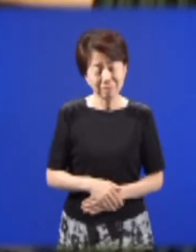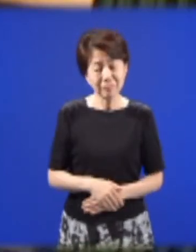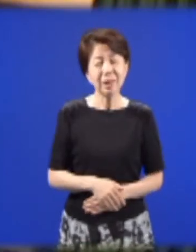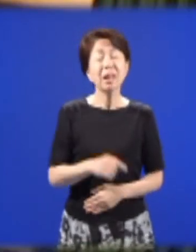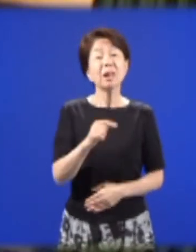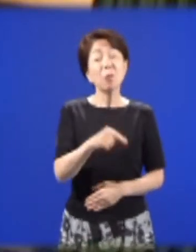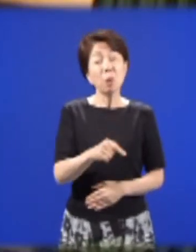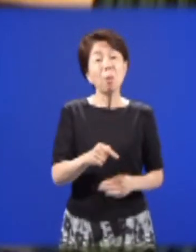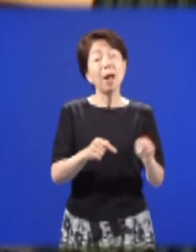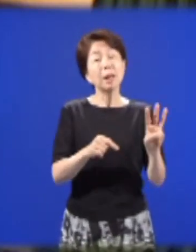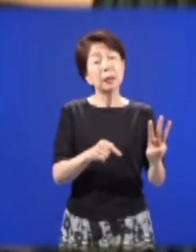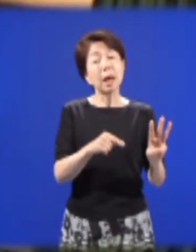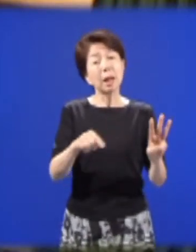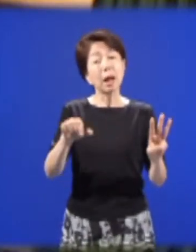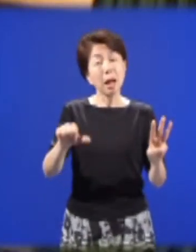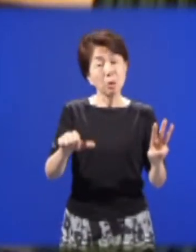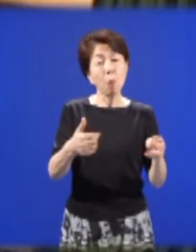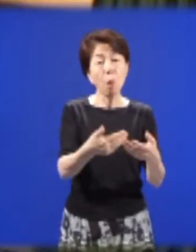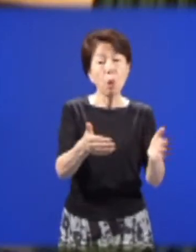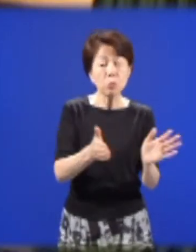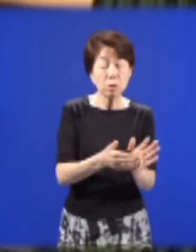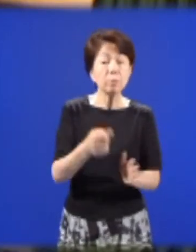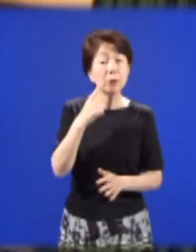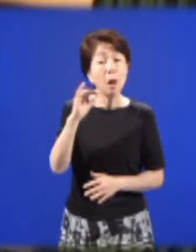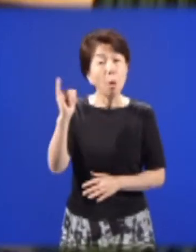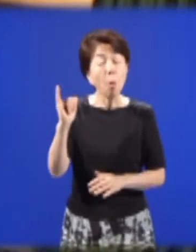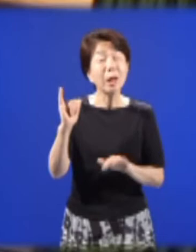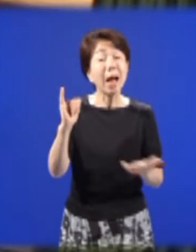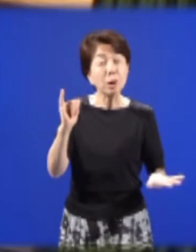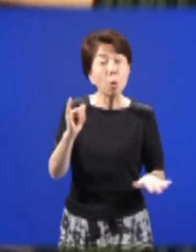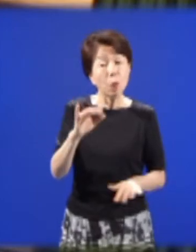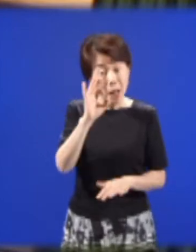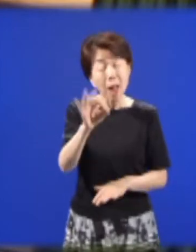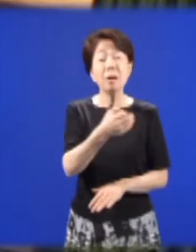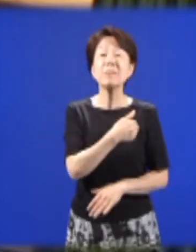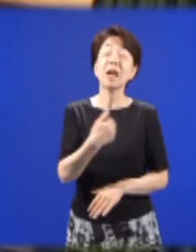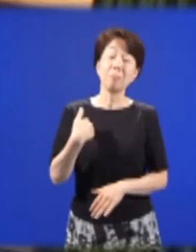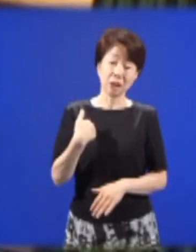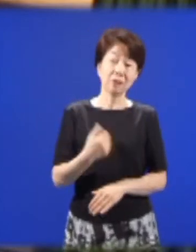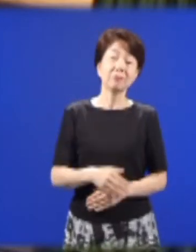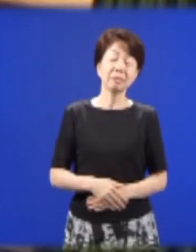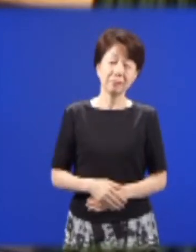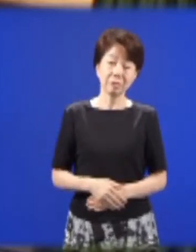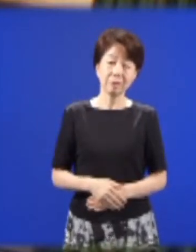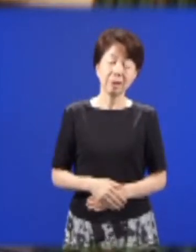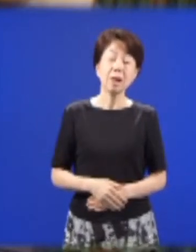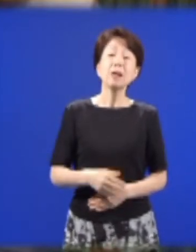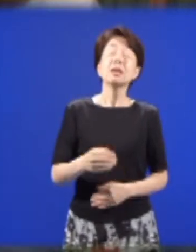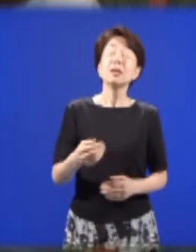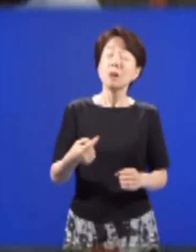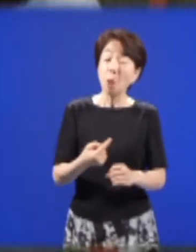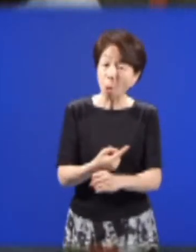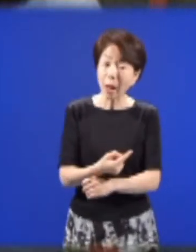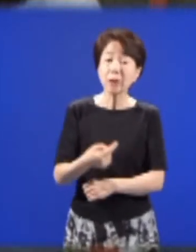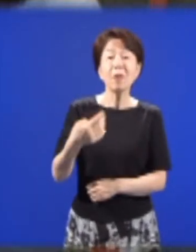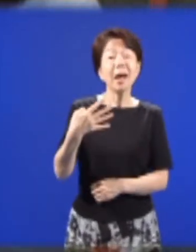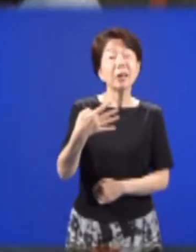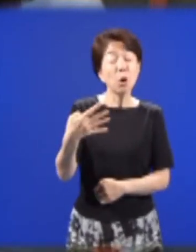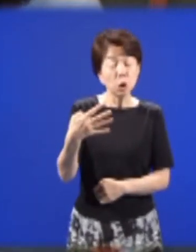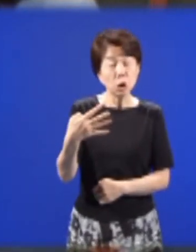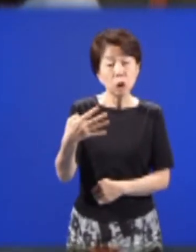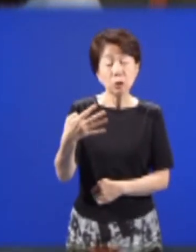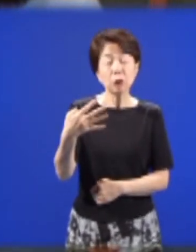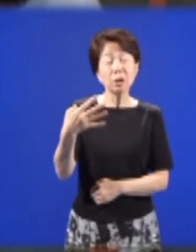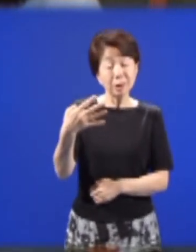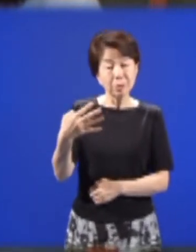では3組から5組ぐらいの親子が舞台を見ることができます。それと4席の車椅子席がありまして